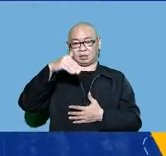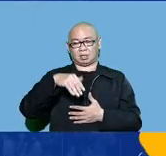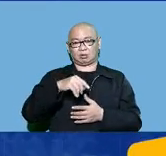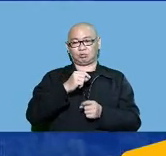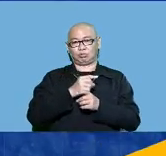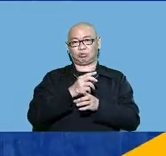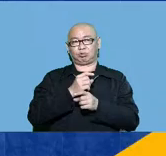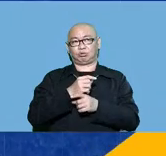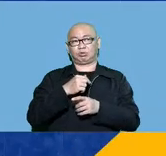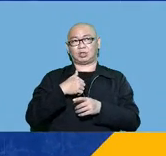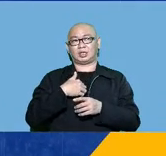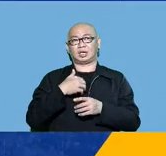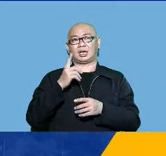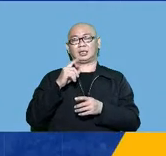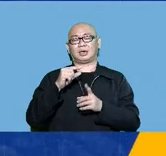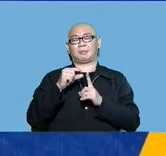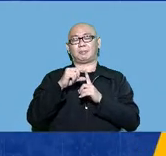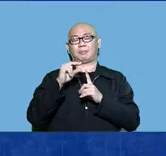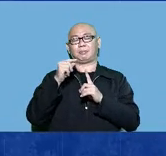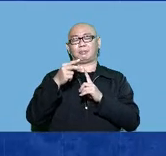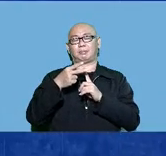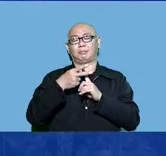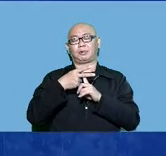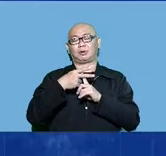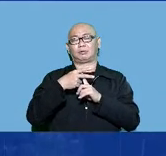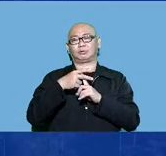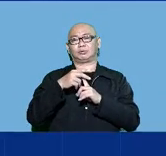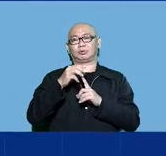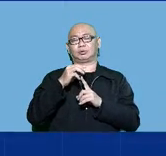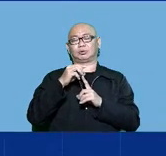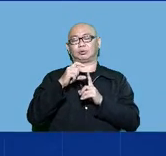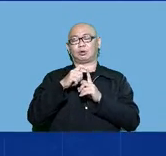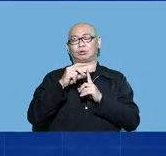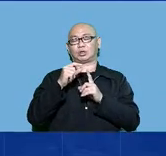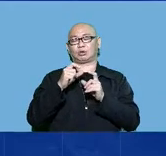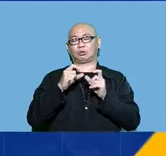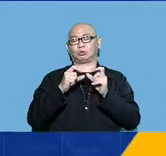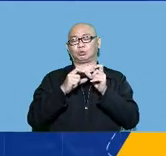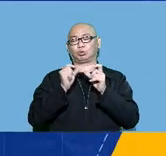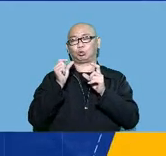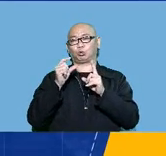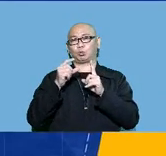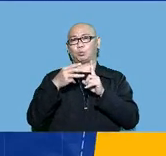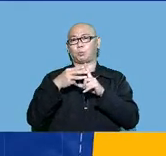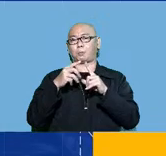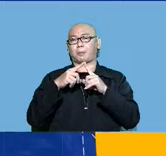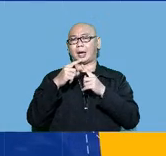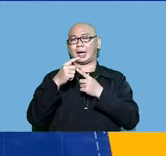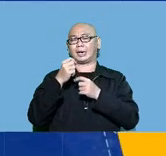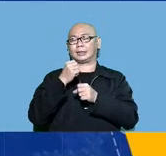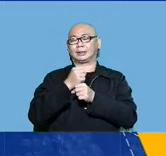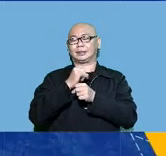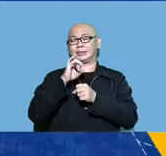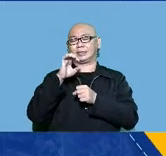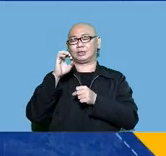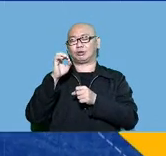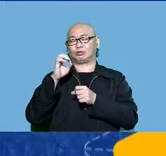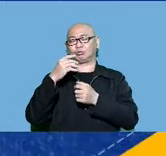guru-guru saya ada Bapak Toto Subagyo, terima kasih Pak Bagyo yang sudah berkenan rawuh.